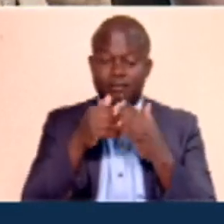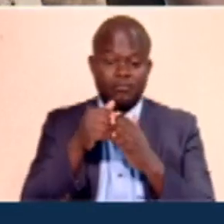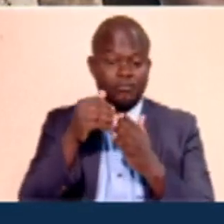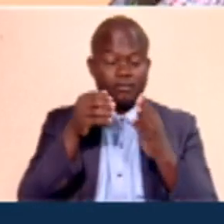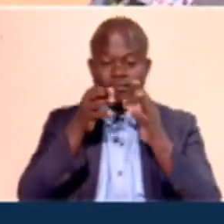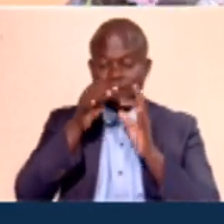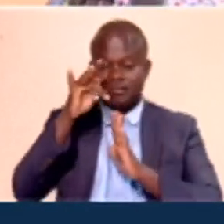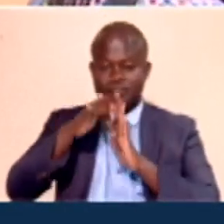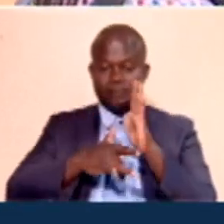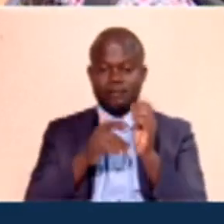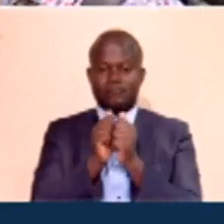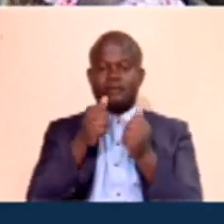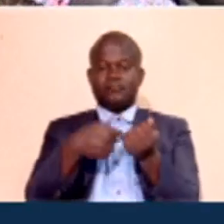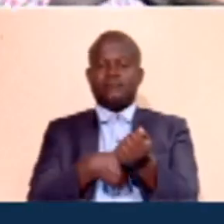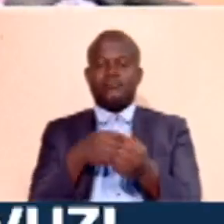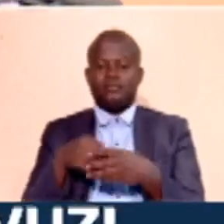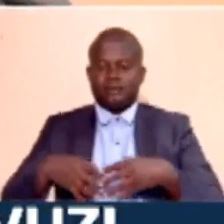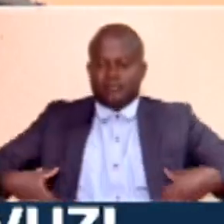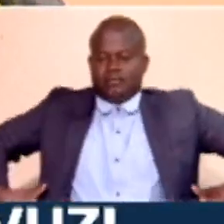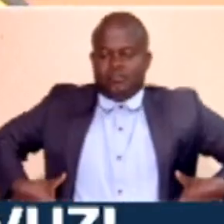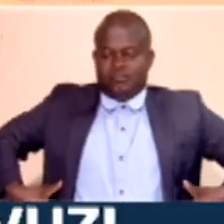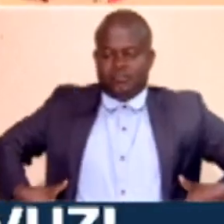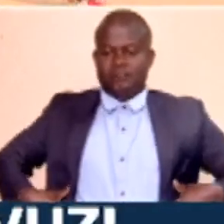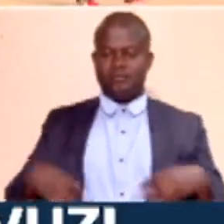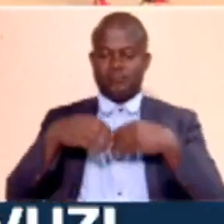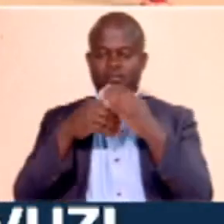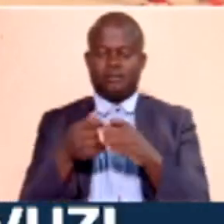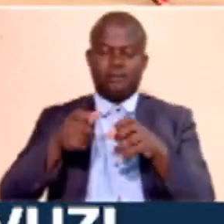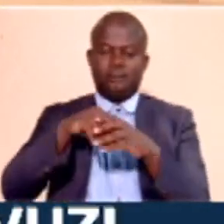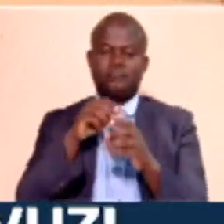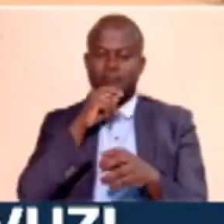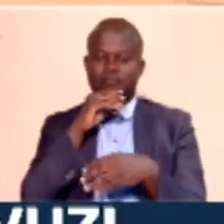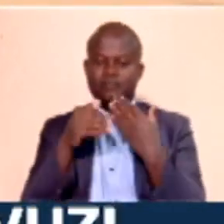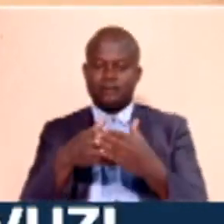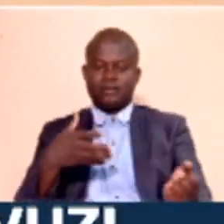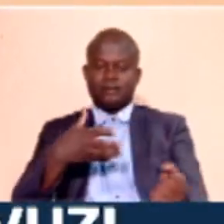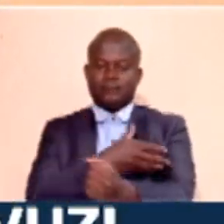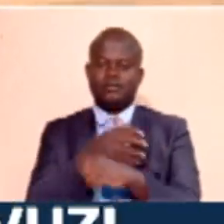ngo mbirangize. Hari abavuga ngo bavura ngo imigongo, ngo bongerera abagabo, ngo